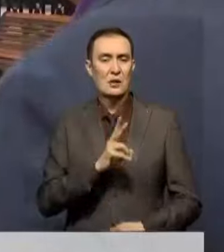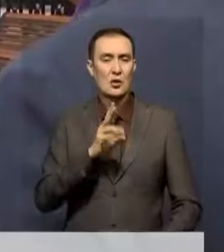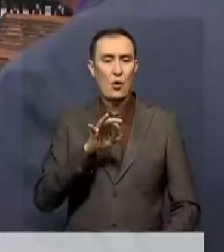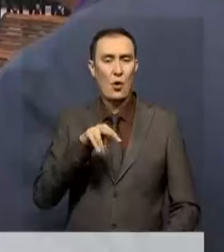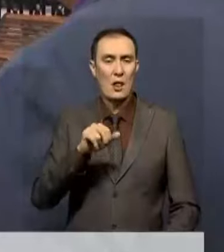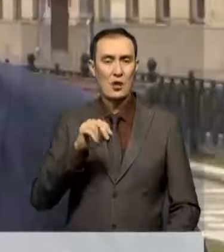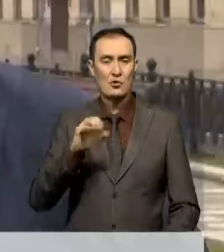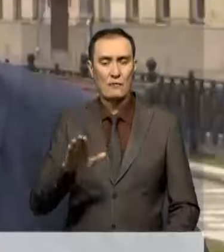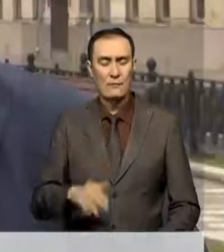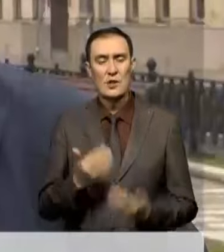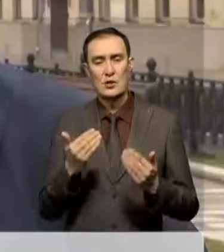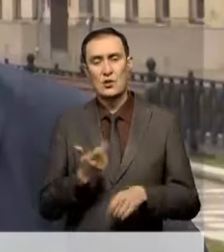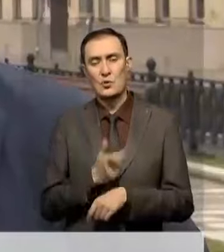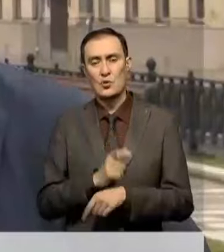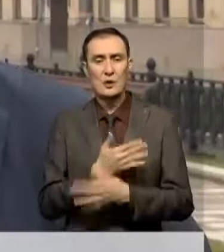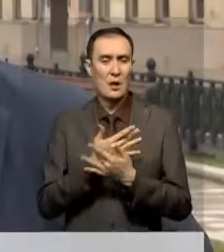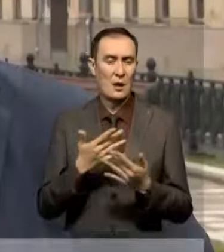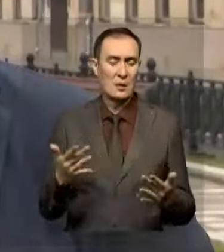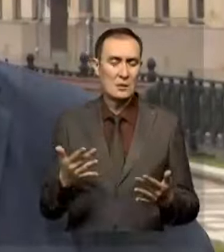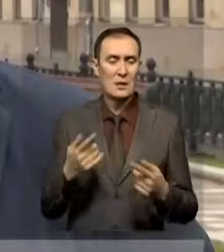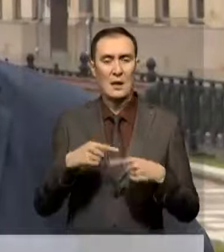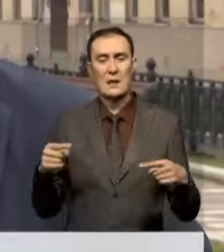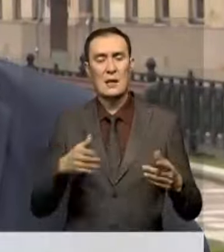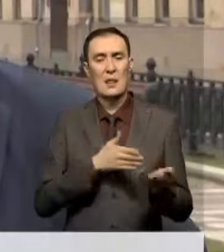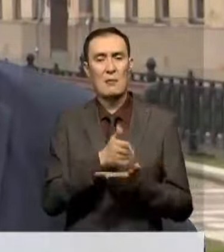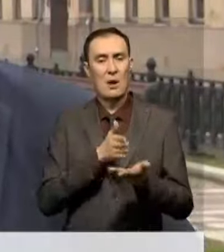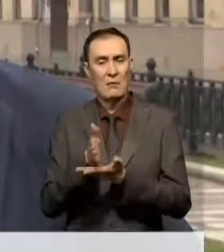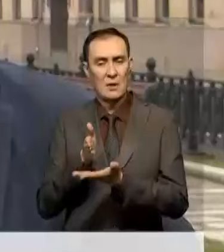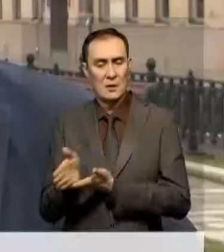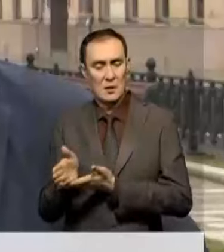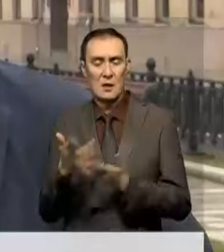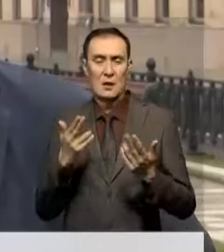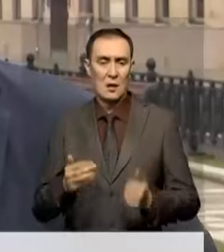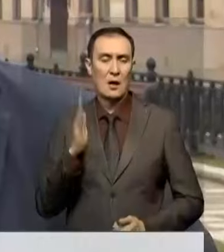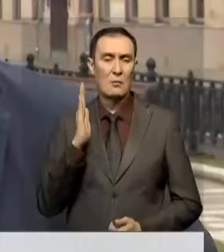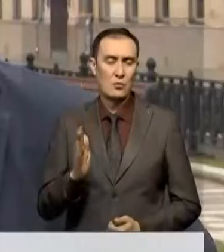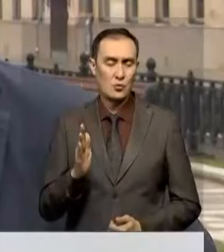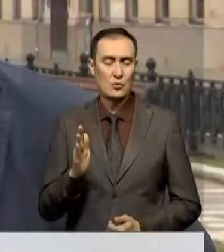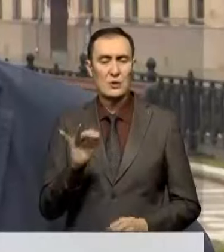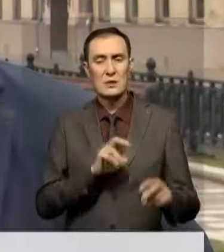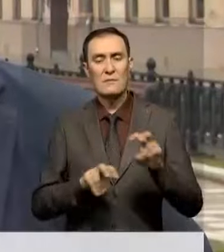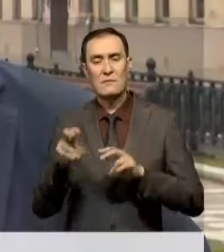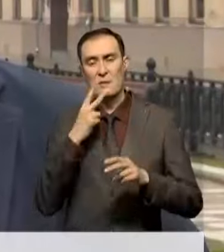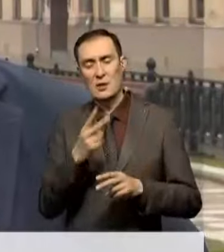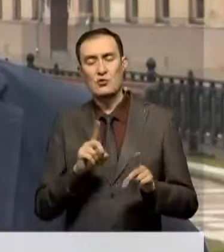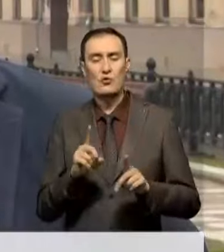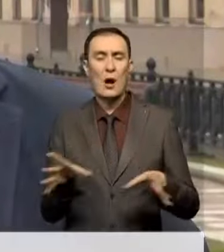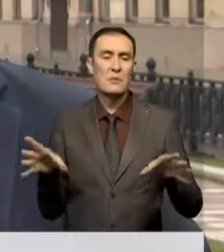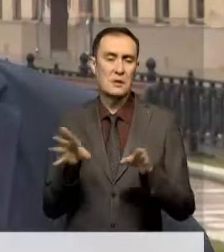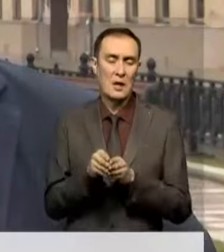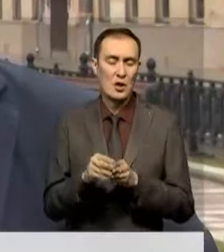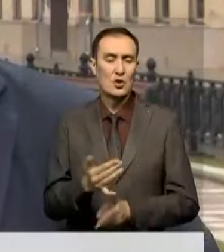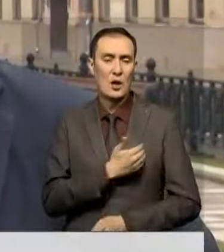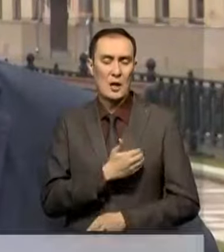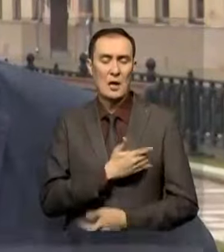Калачев. Сейчас все очень разные, интересы разнонаправленные. Поэтому, да, будут искать то, что объединяет. Да, объединяет, безусловно,